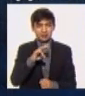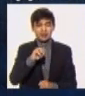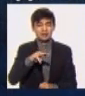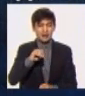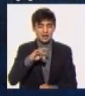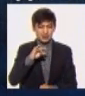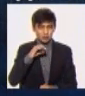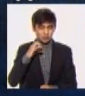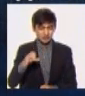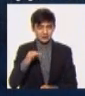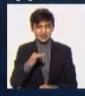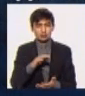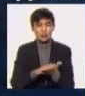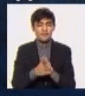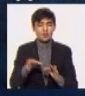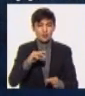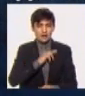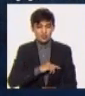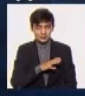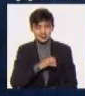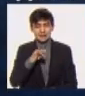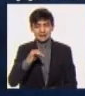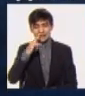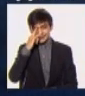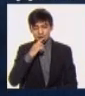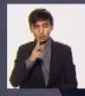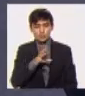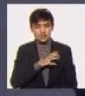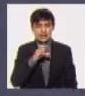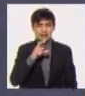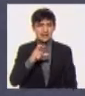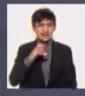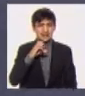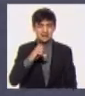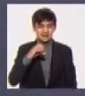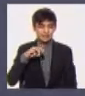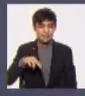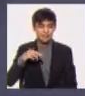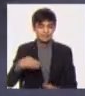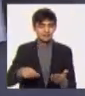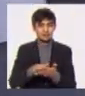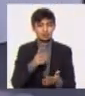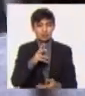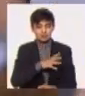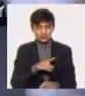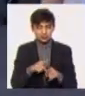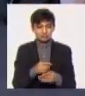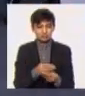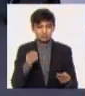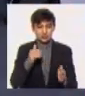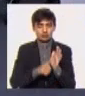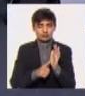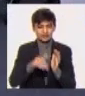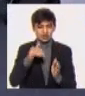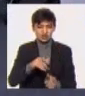по договору, а также казахстанцы, хотя бы раз оплатившие ЕСП. По данным Министерства цифрового развития, 60 тысячам